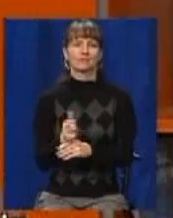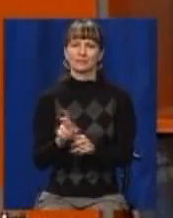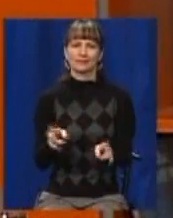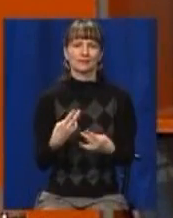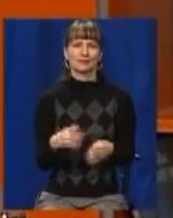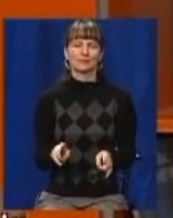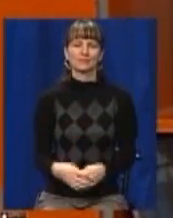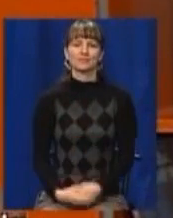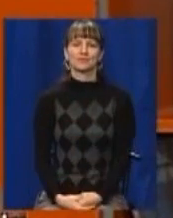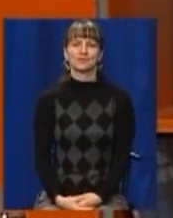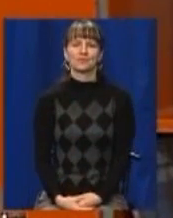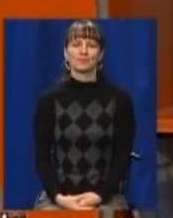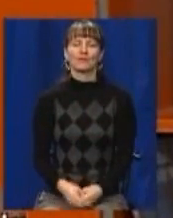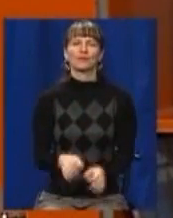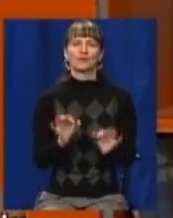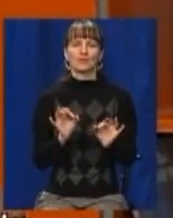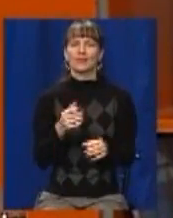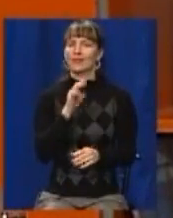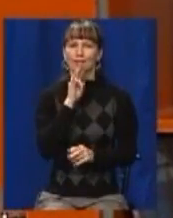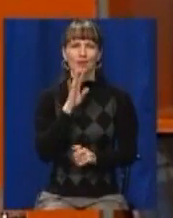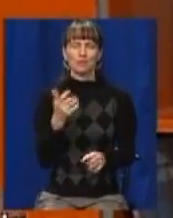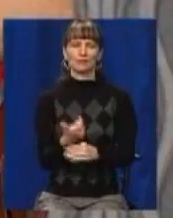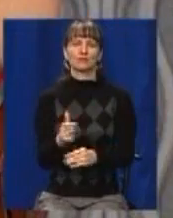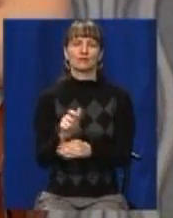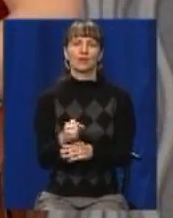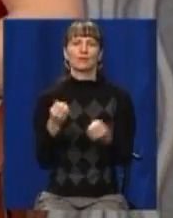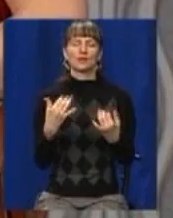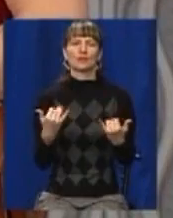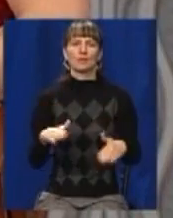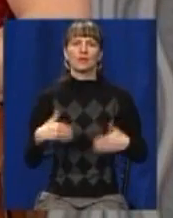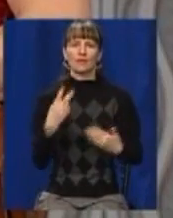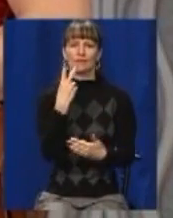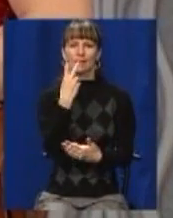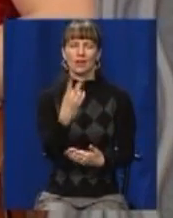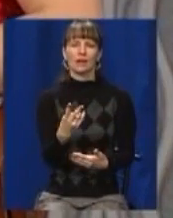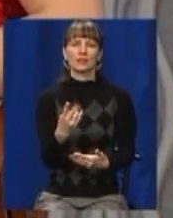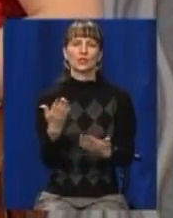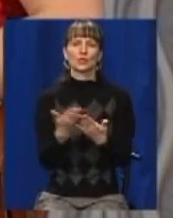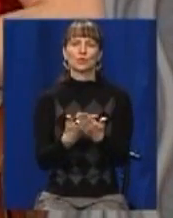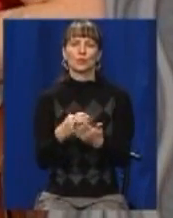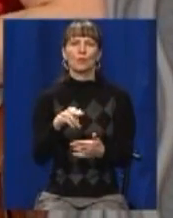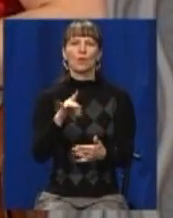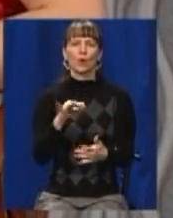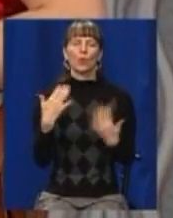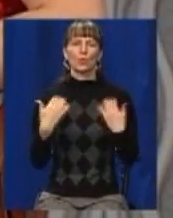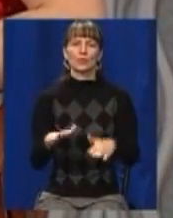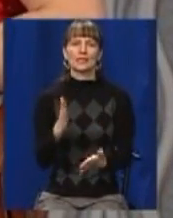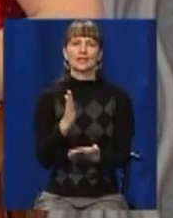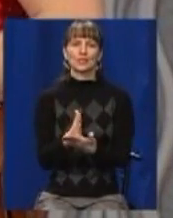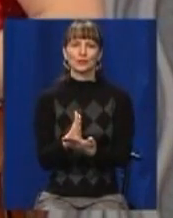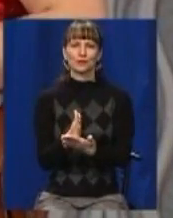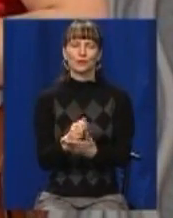Так. Ну добре, як скажеш, не буду перебільшувати. Ну а просто зараз пропонуємо вам переглянути сюжет про вже